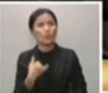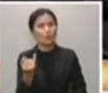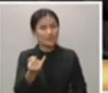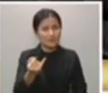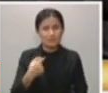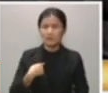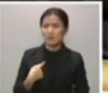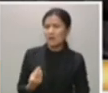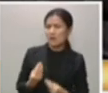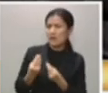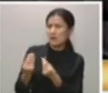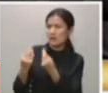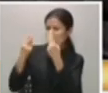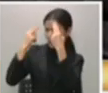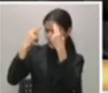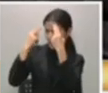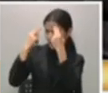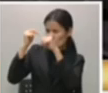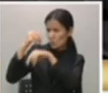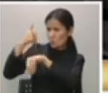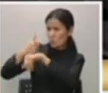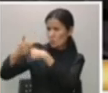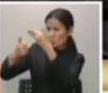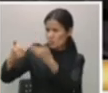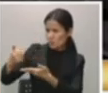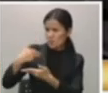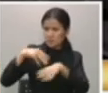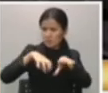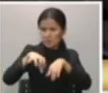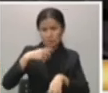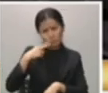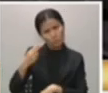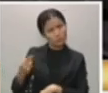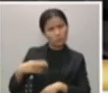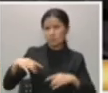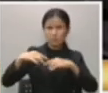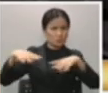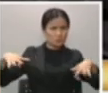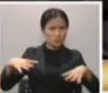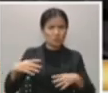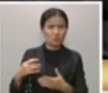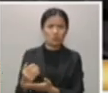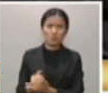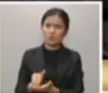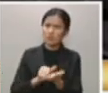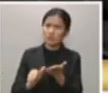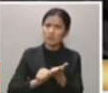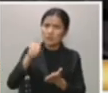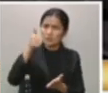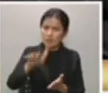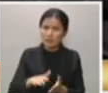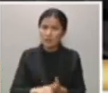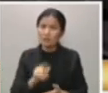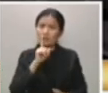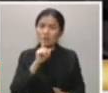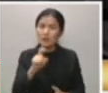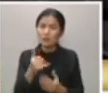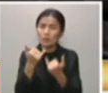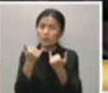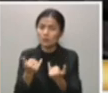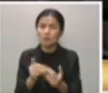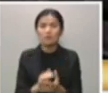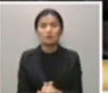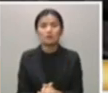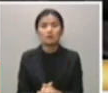ที่ไม่รู้เรื่องเศรษฐกิจเลยผมไม่แน่ใจว่า ท่านทราบหรือไม่ว่าภายใต้การบริห